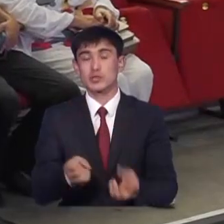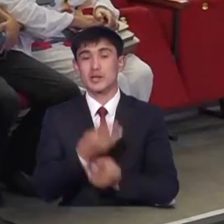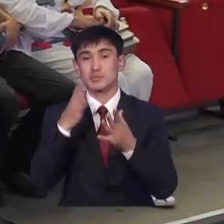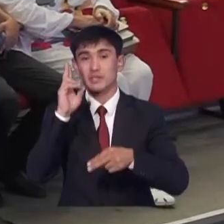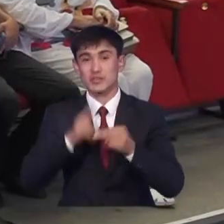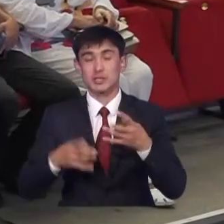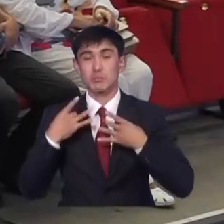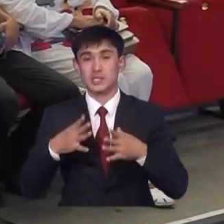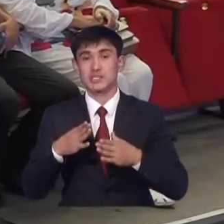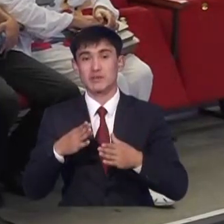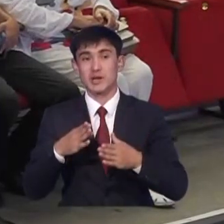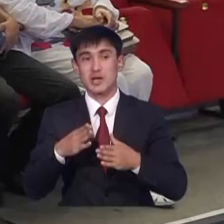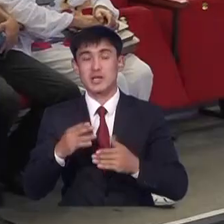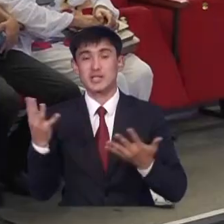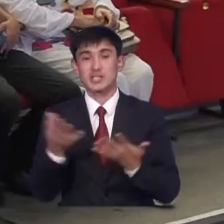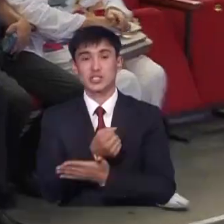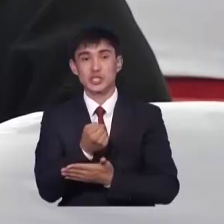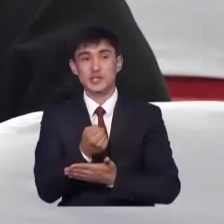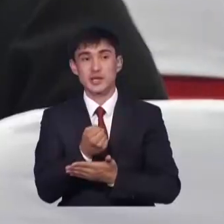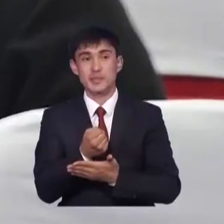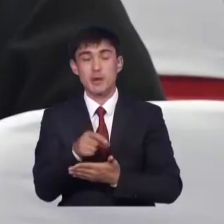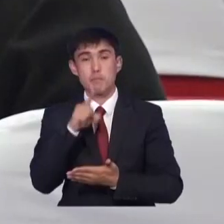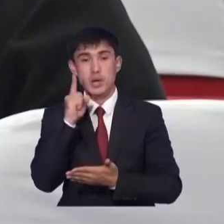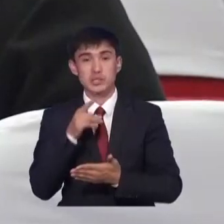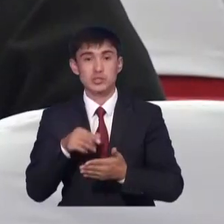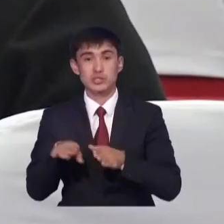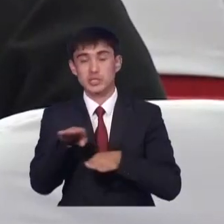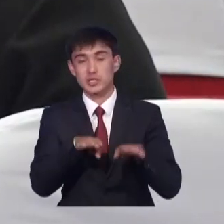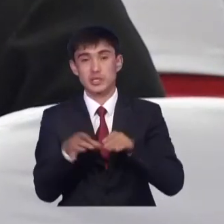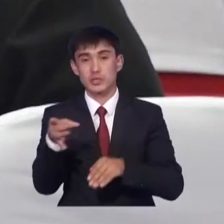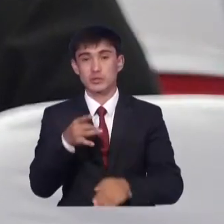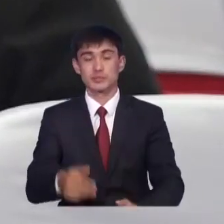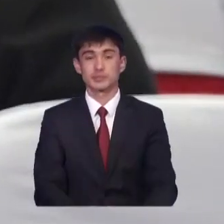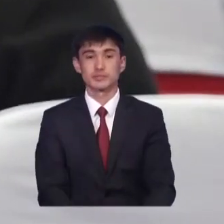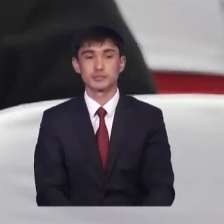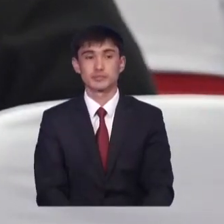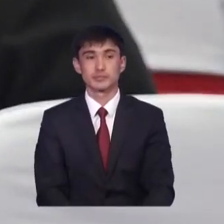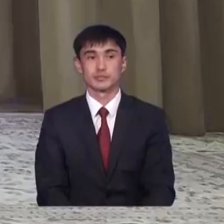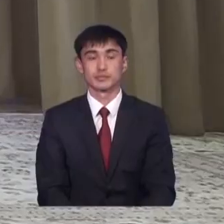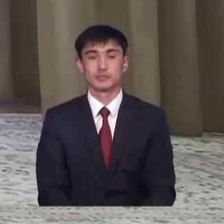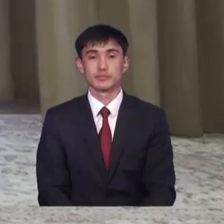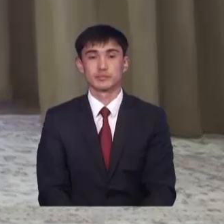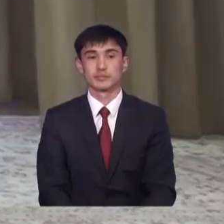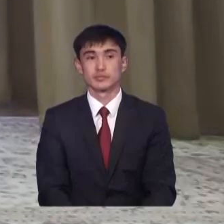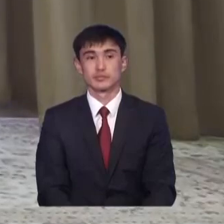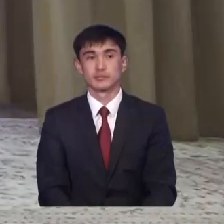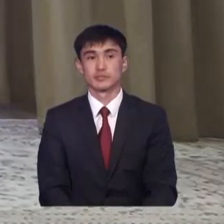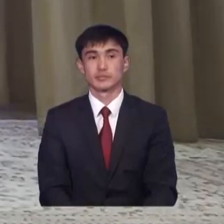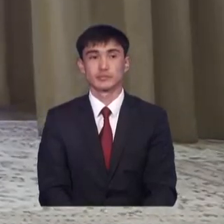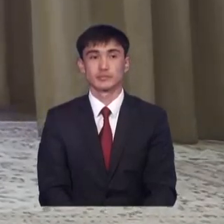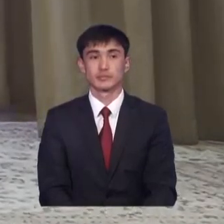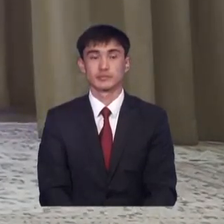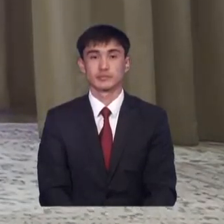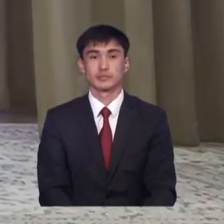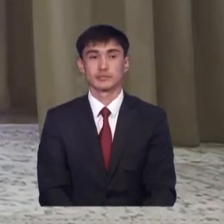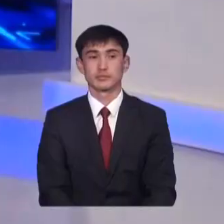завершением празднования и подчеркнет достижения и потенциал молодежи региона. Хундуз Нурмухамбетова, Еркебулан Жакыбай, Габит Кабдрахман, телеканал